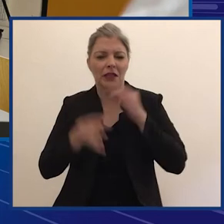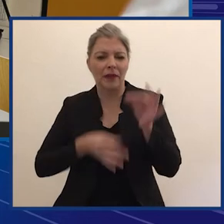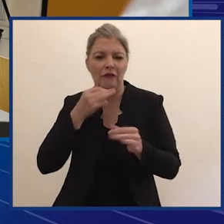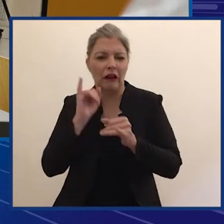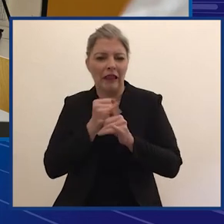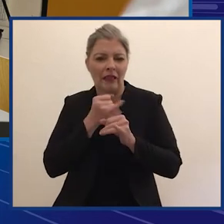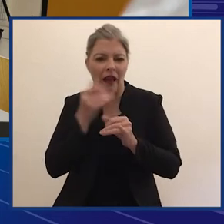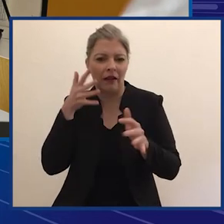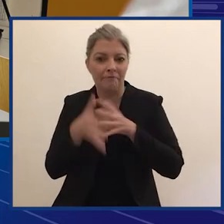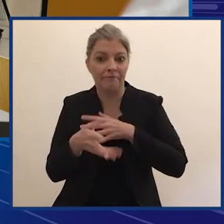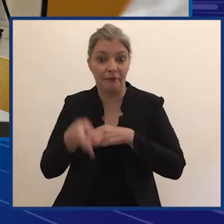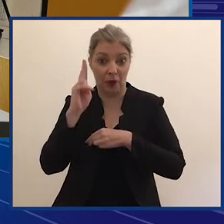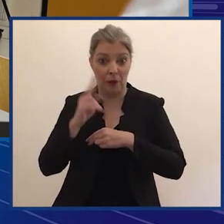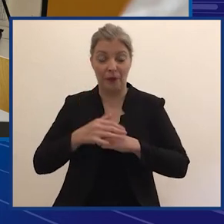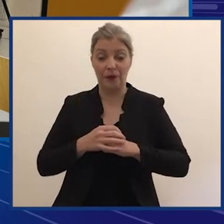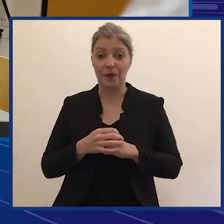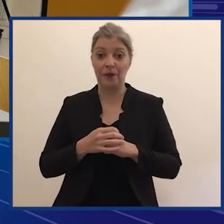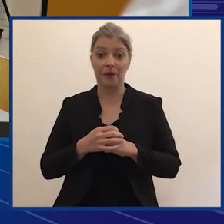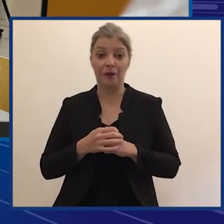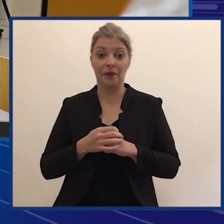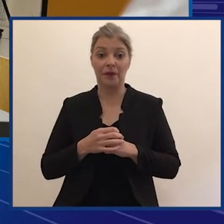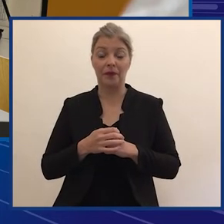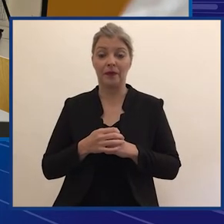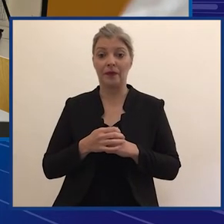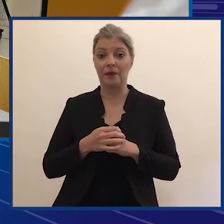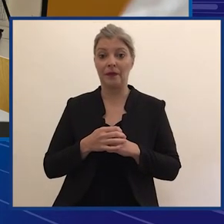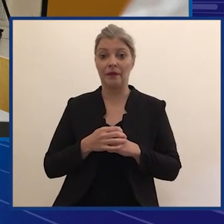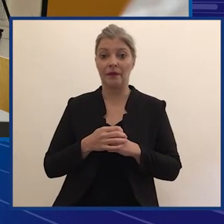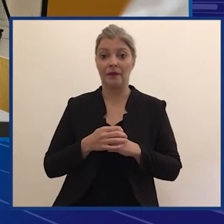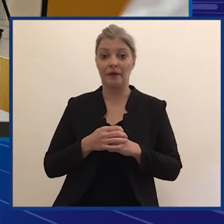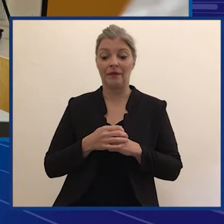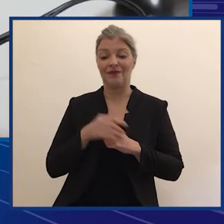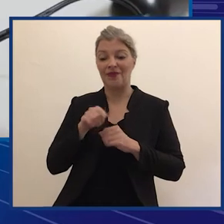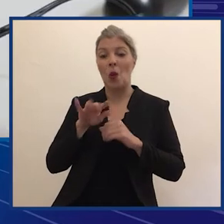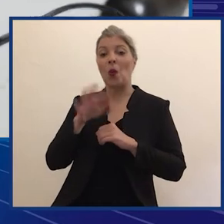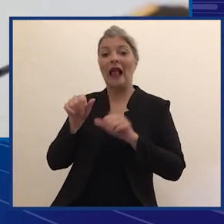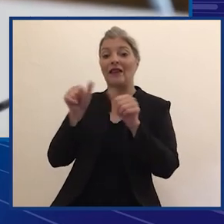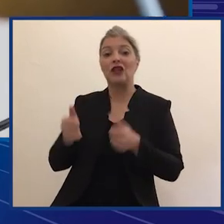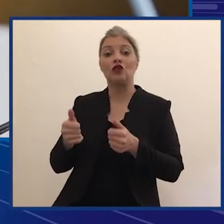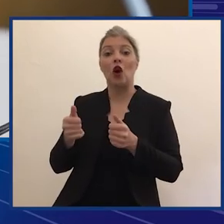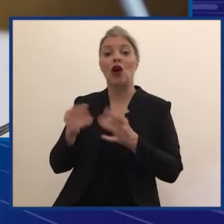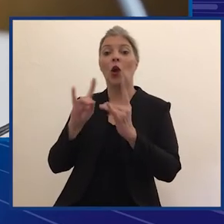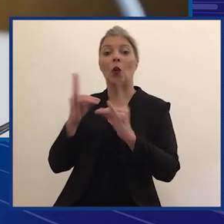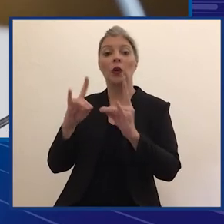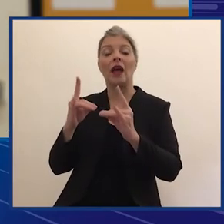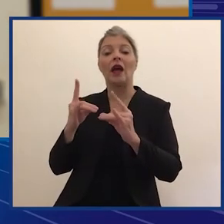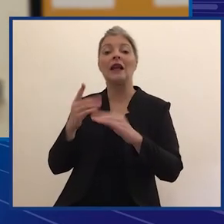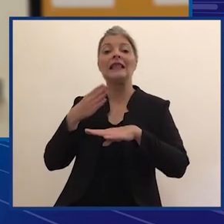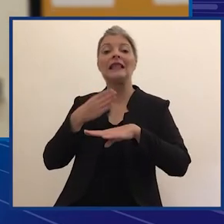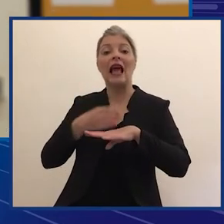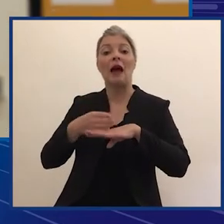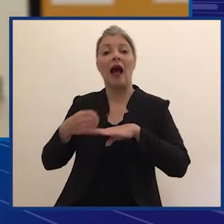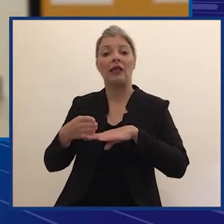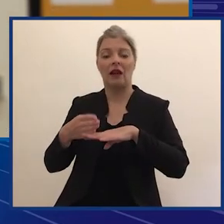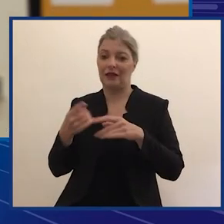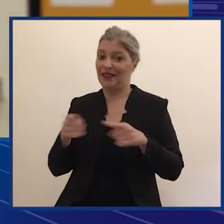dettaglio cosa sono queste cose. Ah, qui esiste, questa è un'altra versione, sempre un router, una scheda madre diversa, ma i